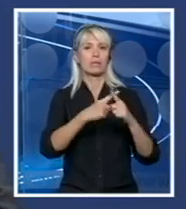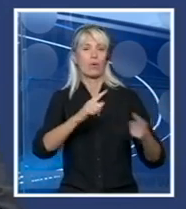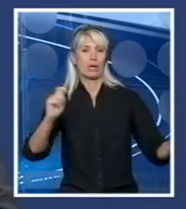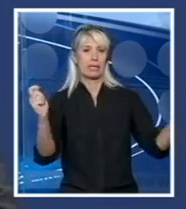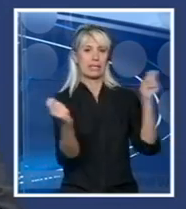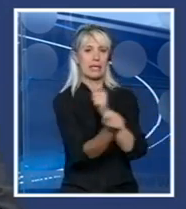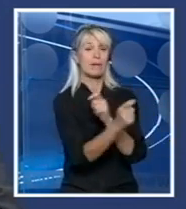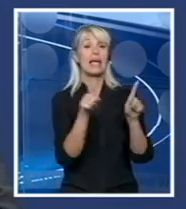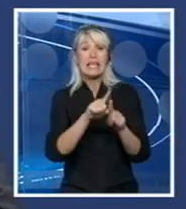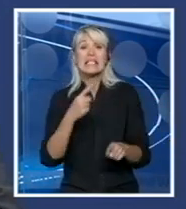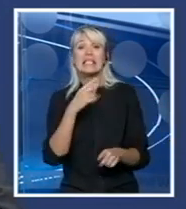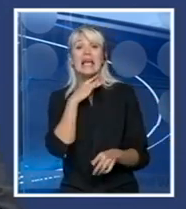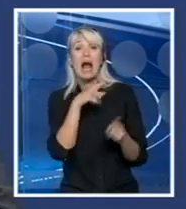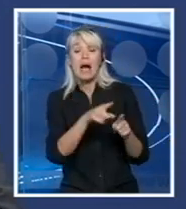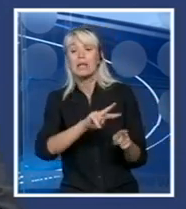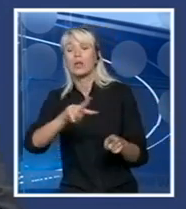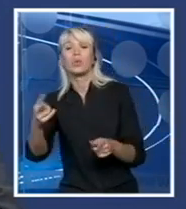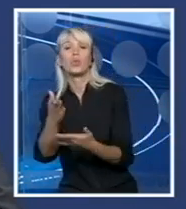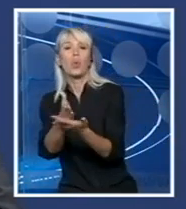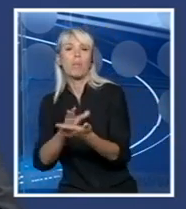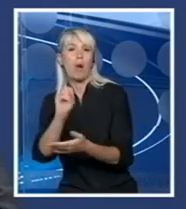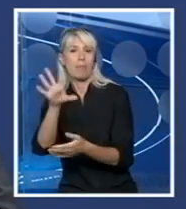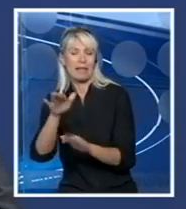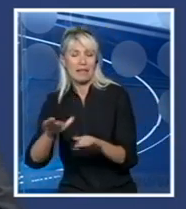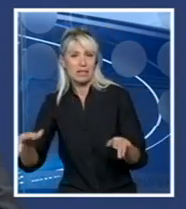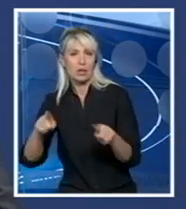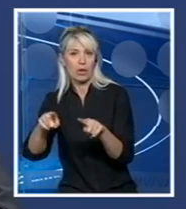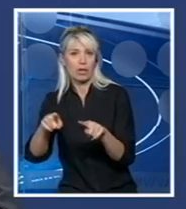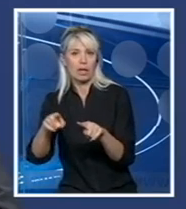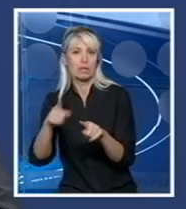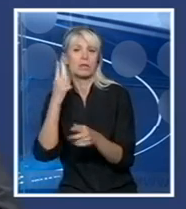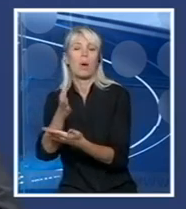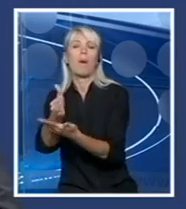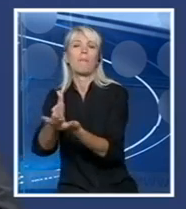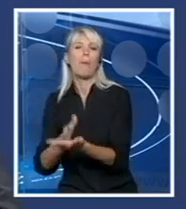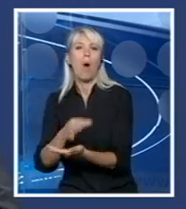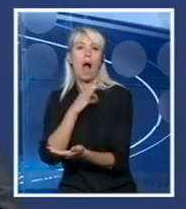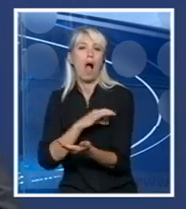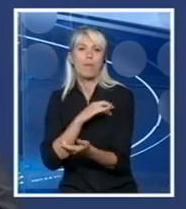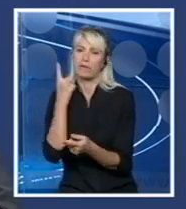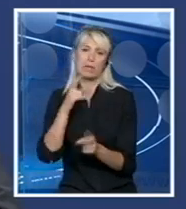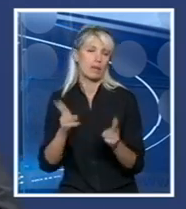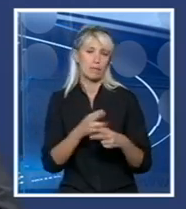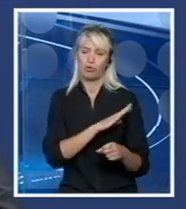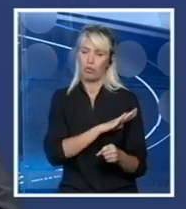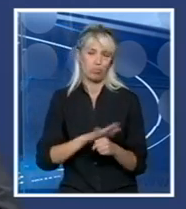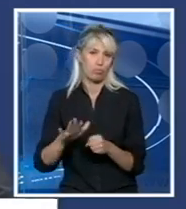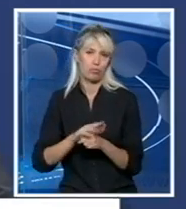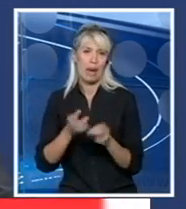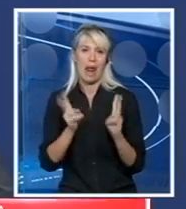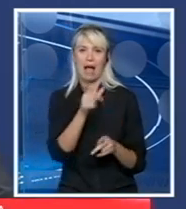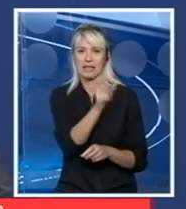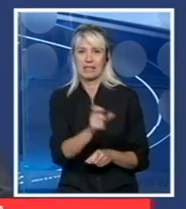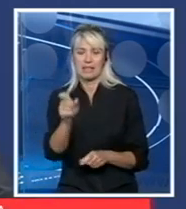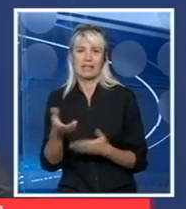istog odeljenja i tu nastavnik završava svoje obaveze na pola, jer ne može da ima pun kapacitet zbog opterećenja, ali ulaze